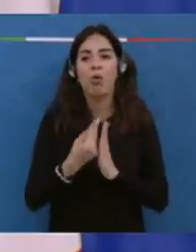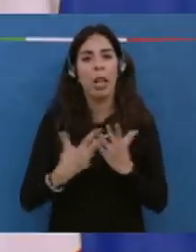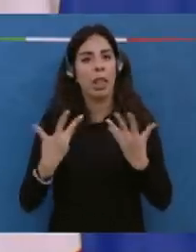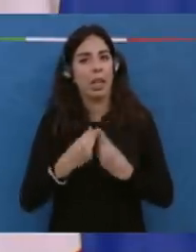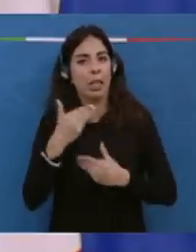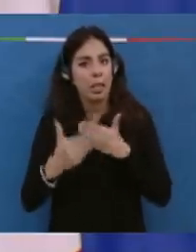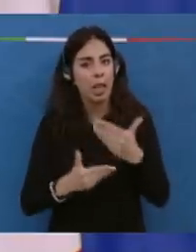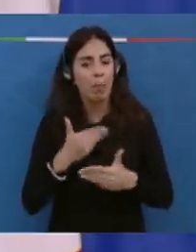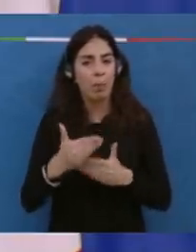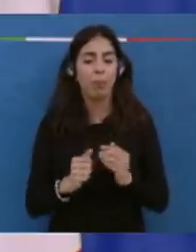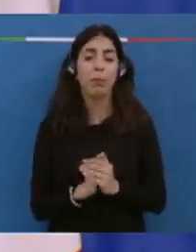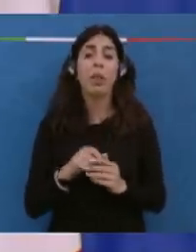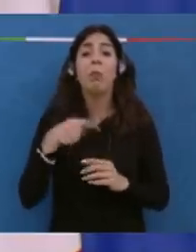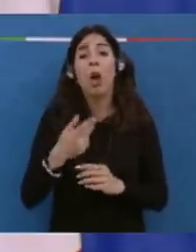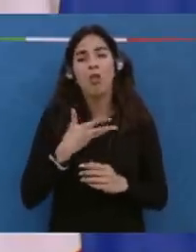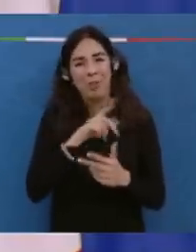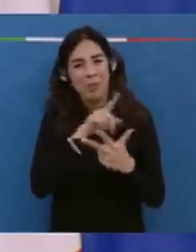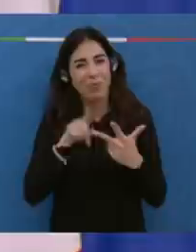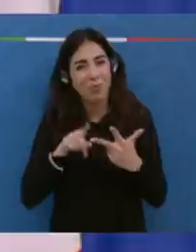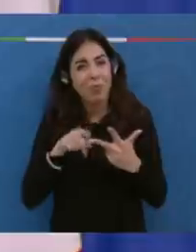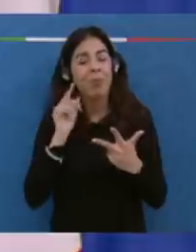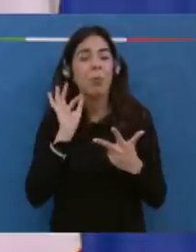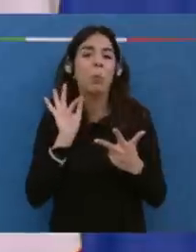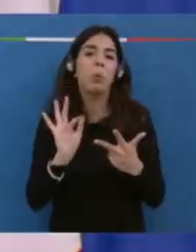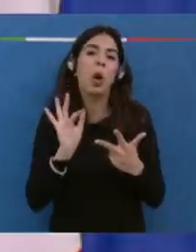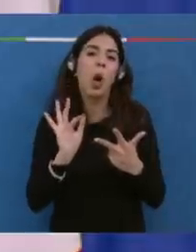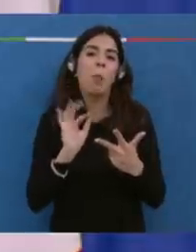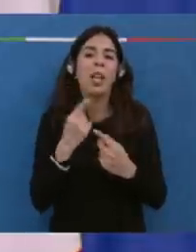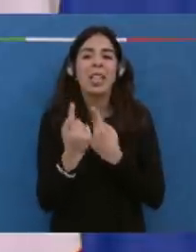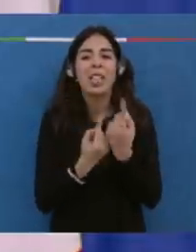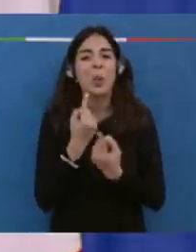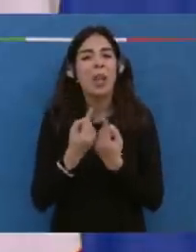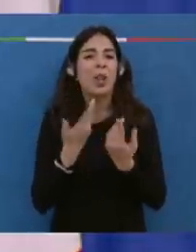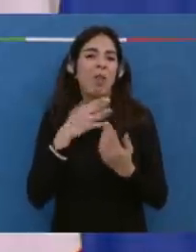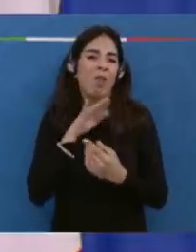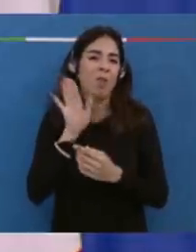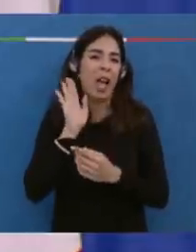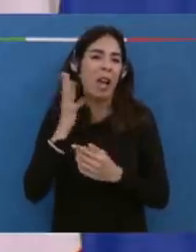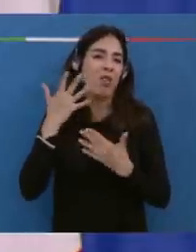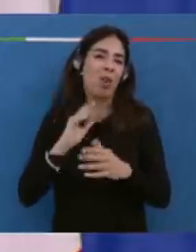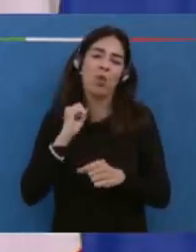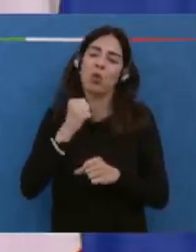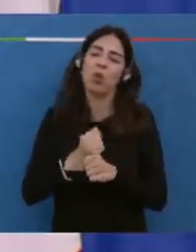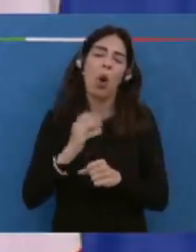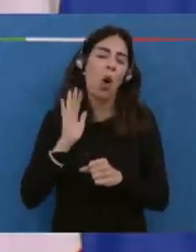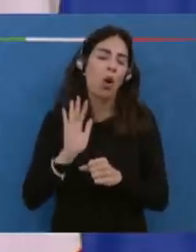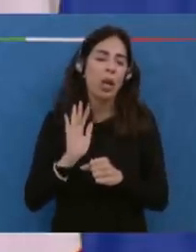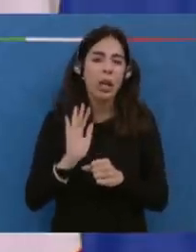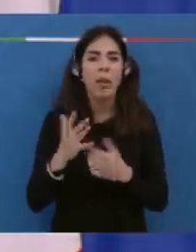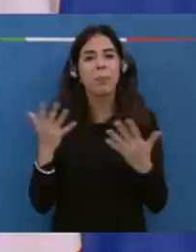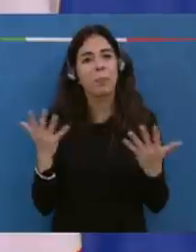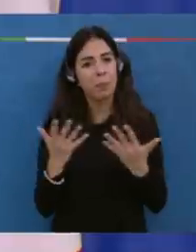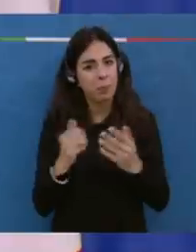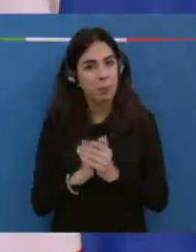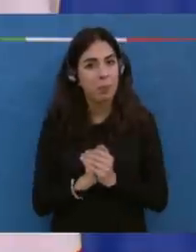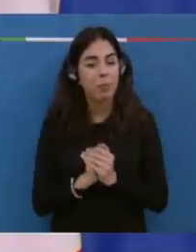storici che sono stati anche togati quelli toccati in particolare la riapertura della strada costiera che